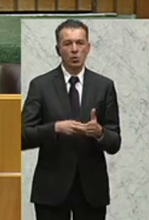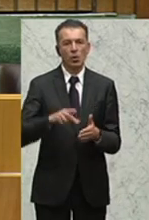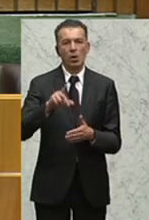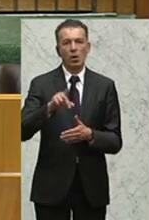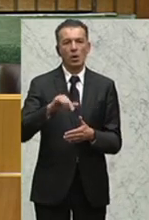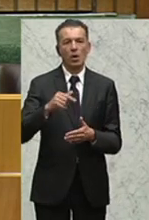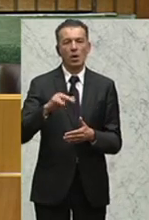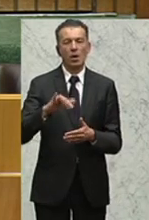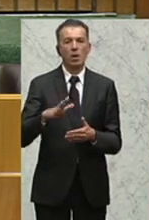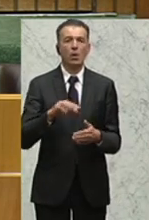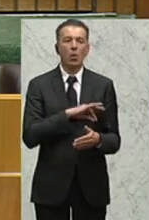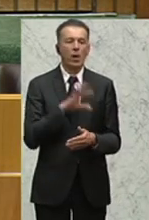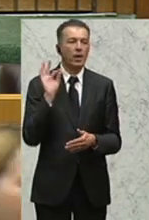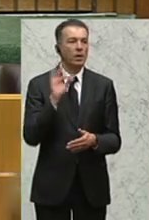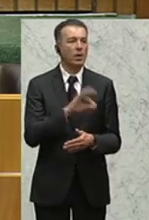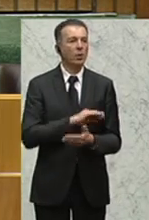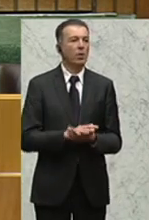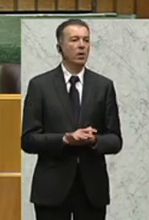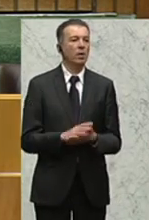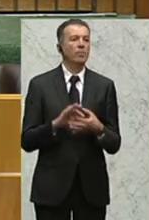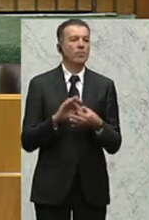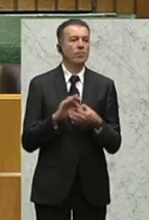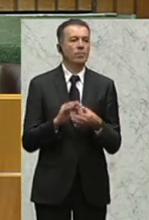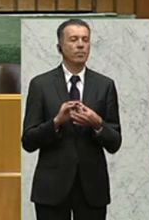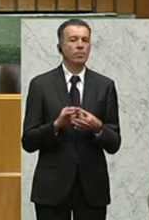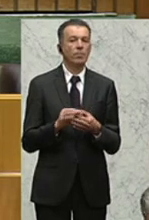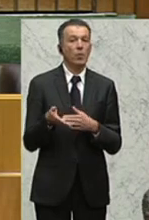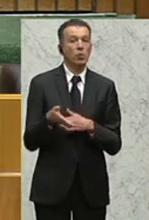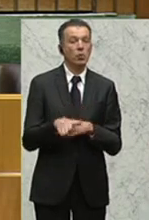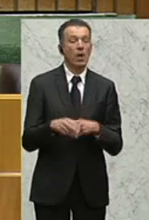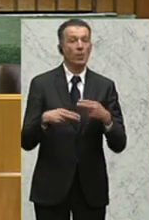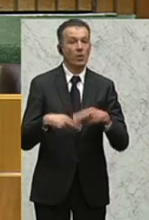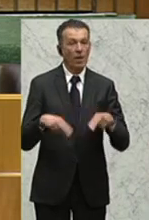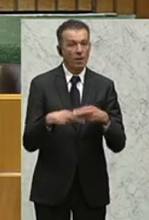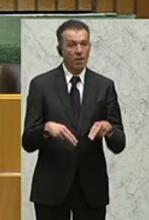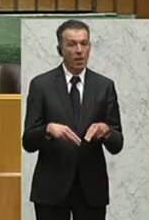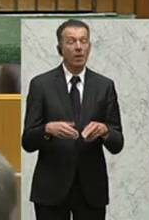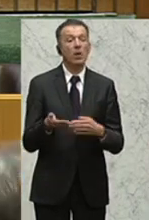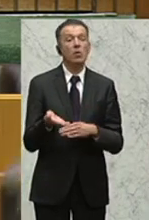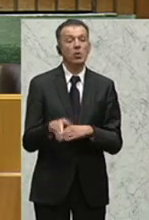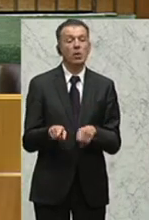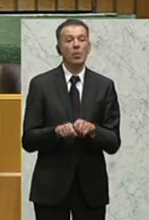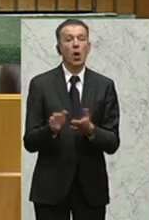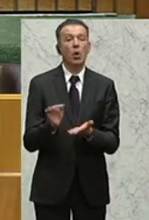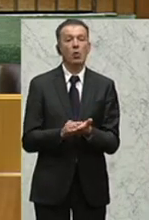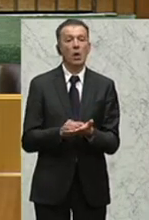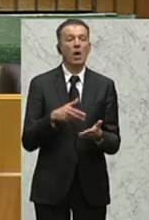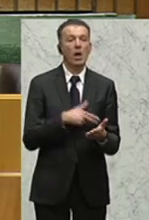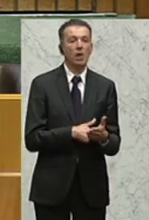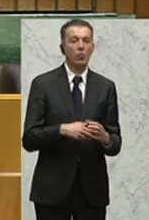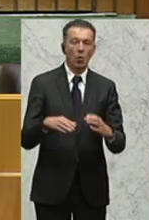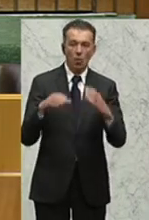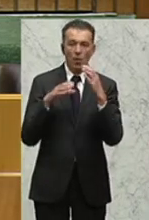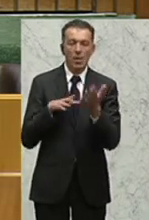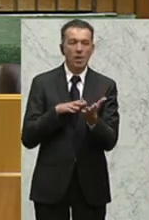Dietrich Kolleginnen und Kollegen betreffend stirbt der Wirt stirbt das Dorf SPÖ und ÖVP